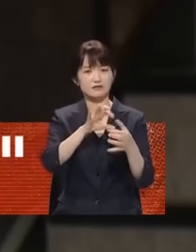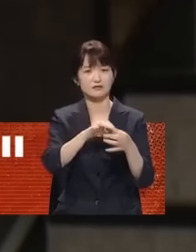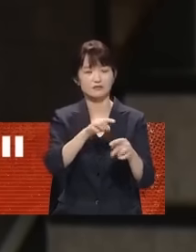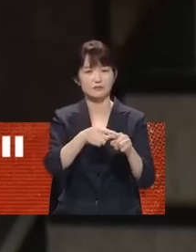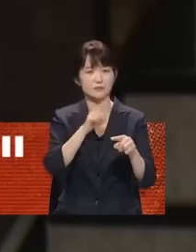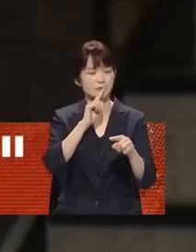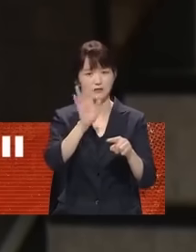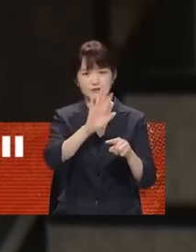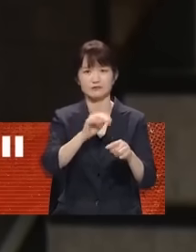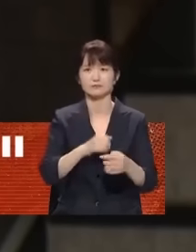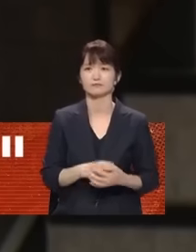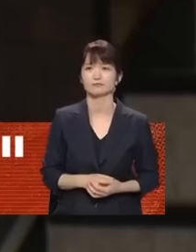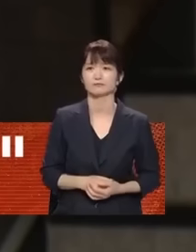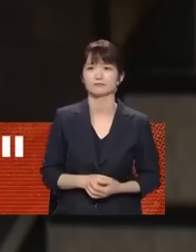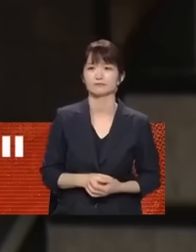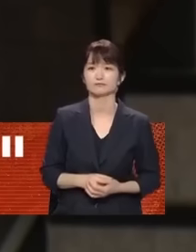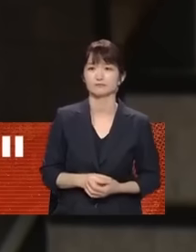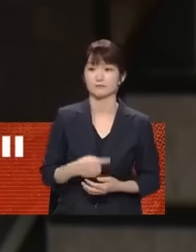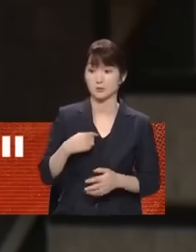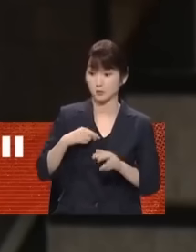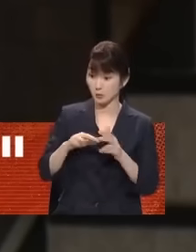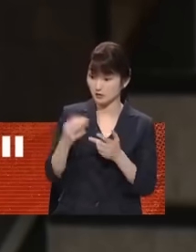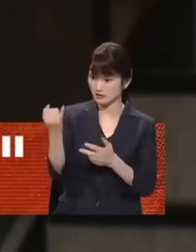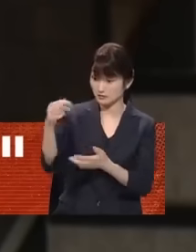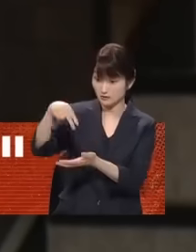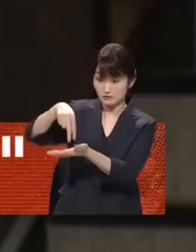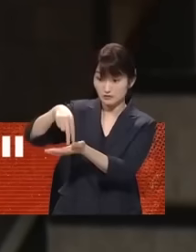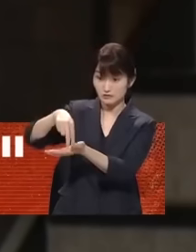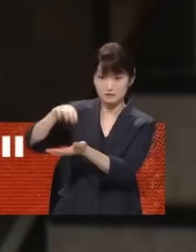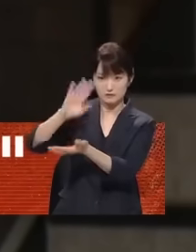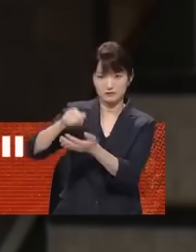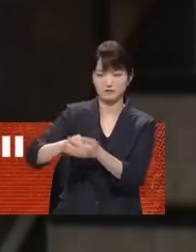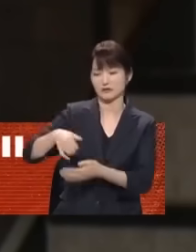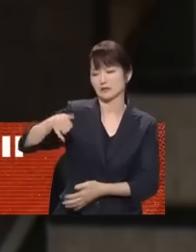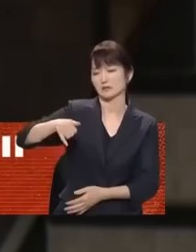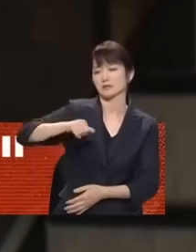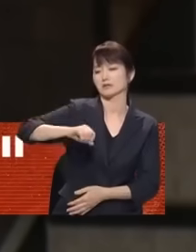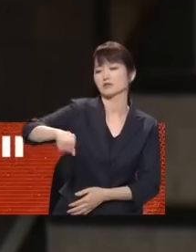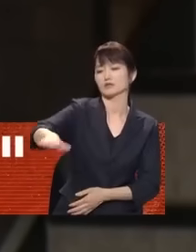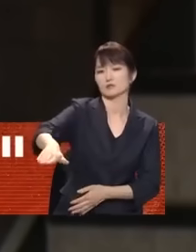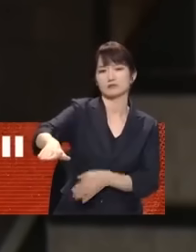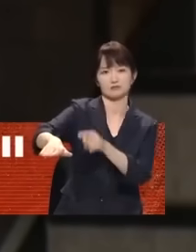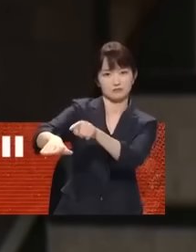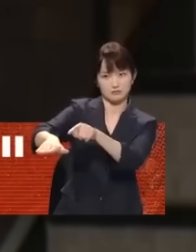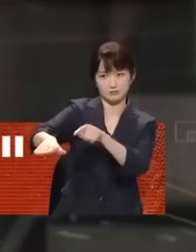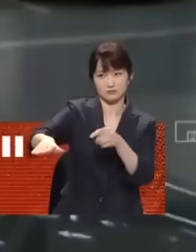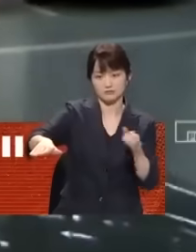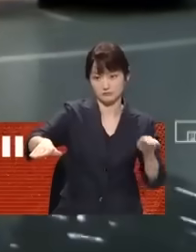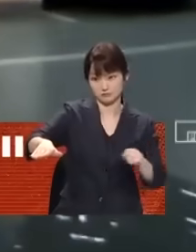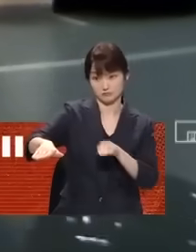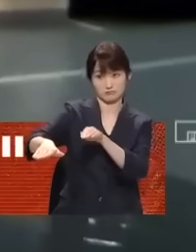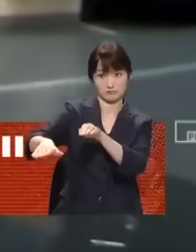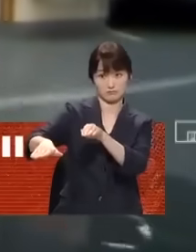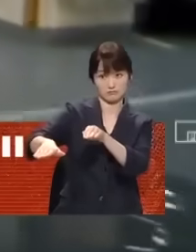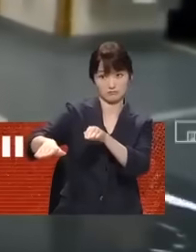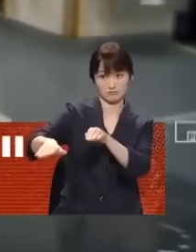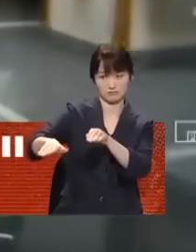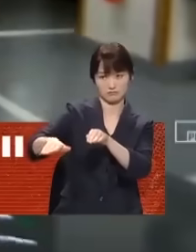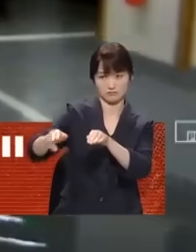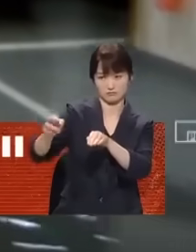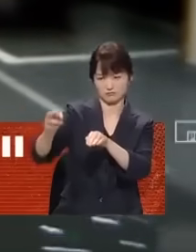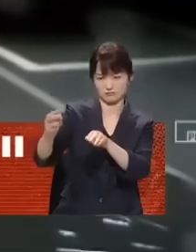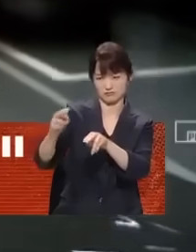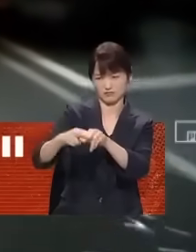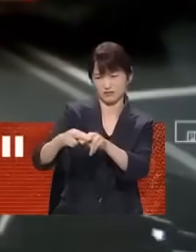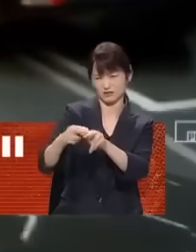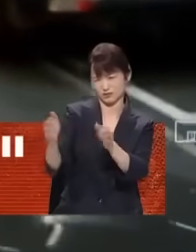그리고 사실 뭐 본인이 서 있었다고 하지만 딱 보면은 가방만 띡 던져져 있었거든요. 그러면 주차 자리가 지금 굉장히 협소한데 그렇게